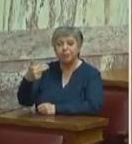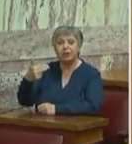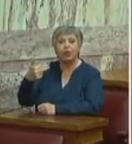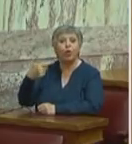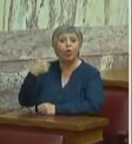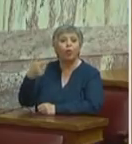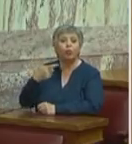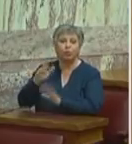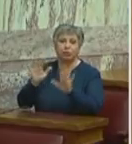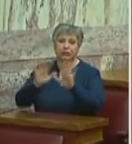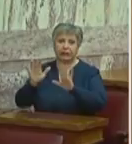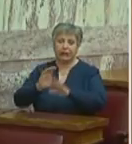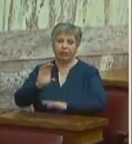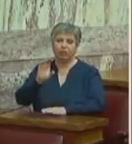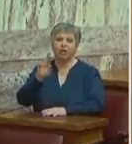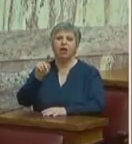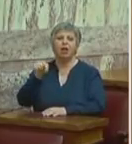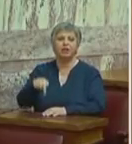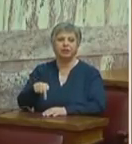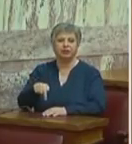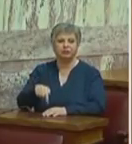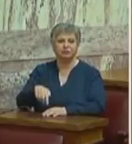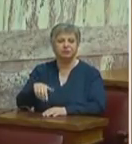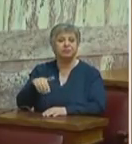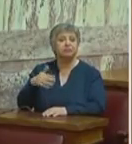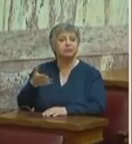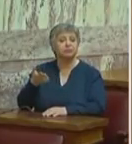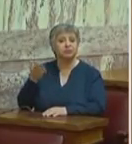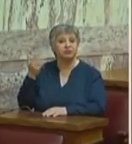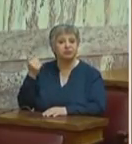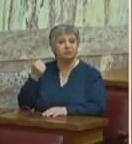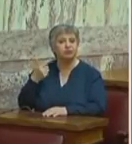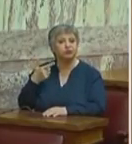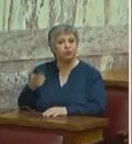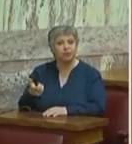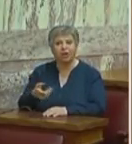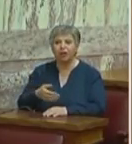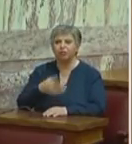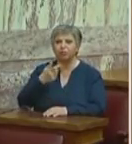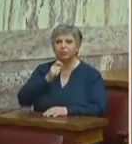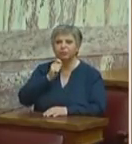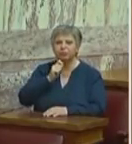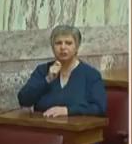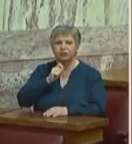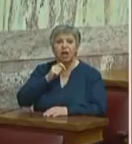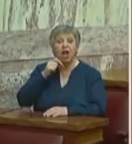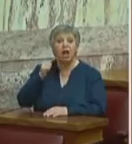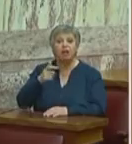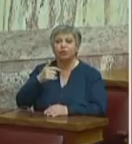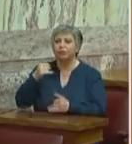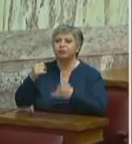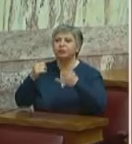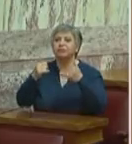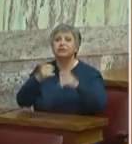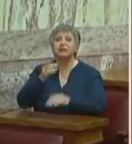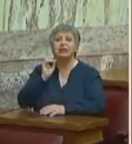είχε συνήθεια μπροστά στις κάμερες της ΝΕΡΙΤ να μοιράζει δεξιά και αριστερά το τηλέφωνο του κυρίου Σταϊκούρα. Έτσι